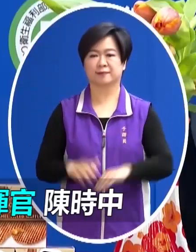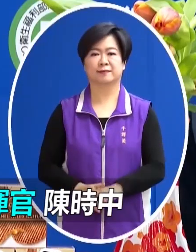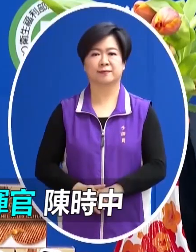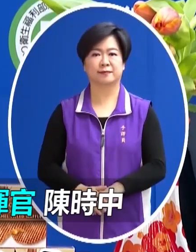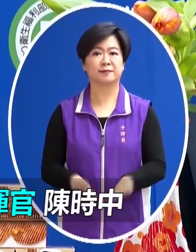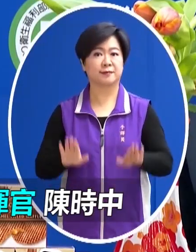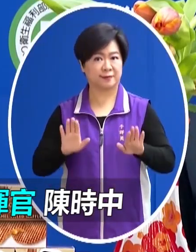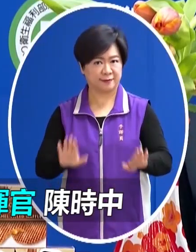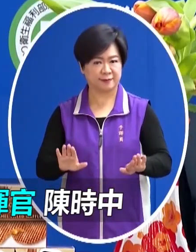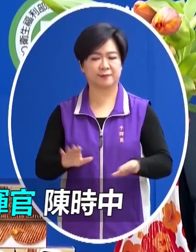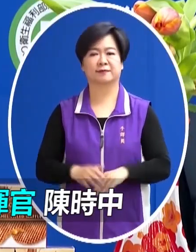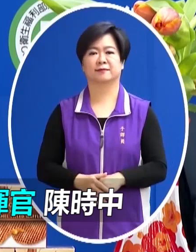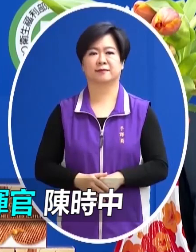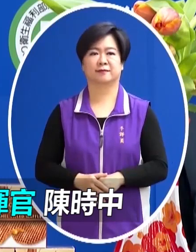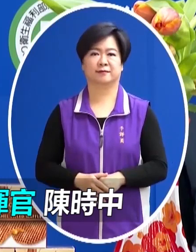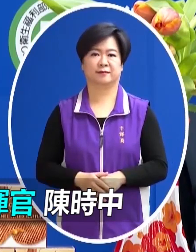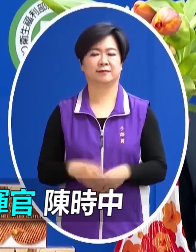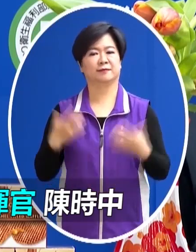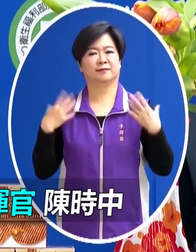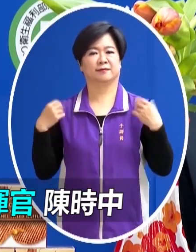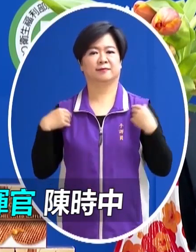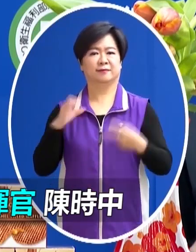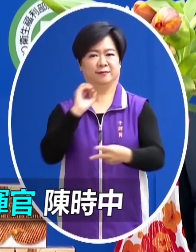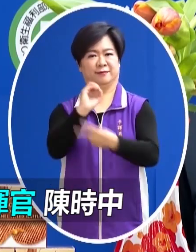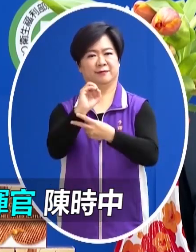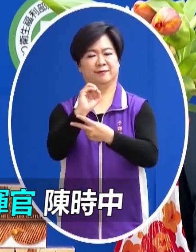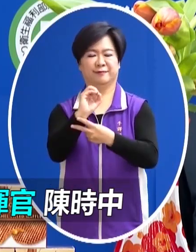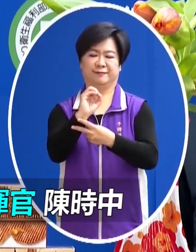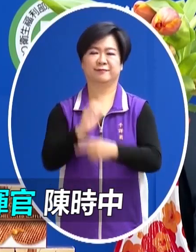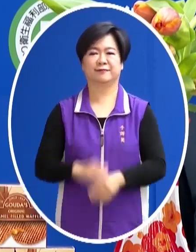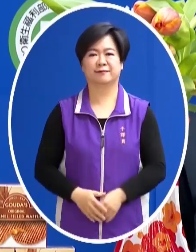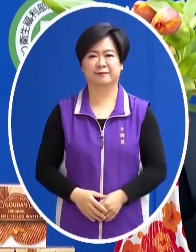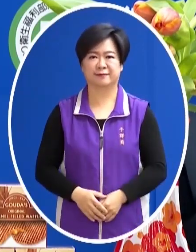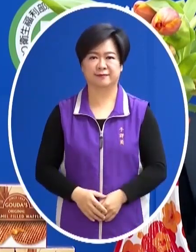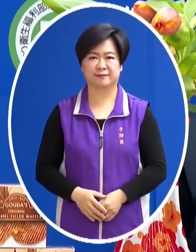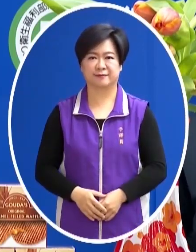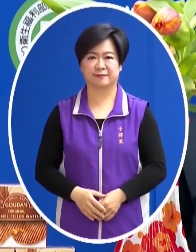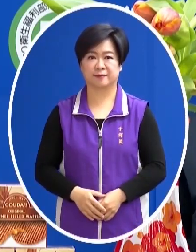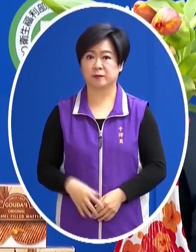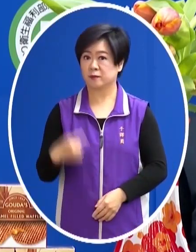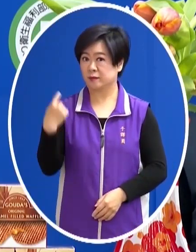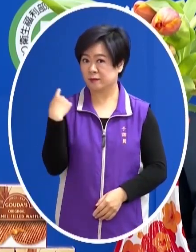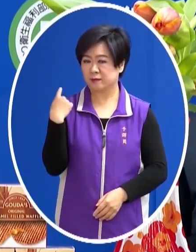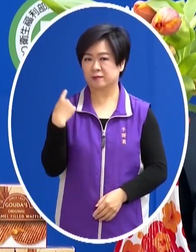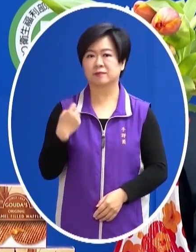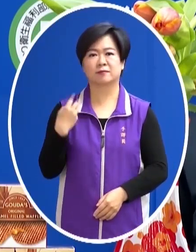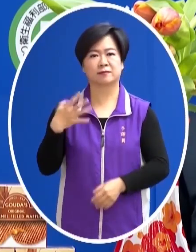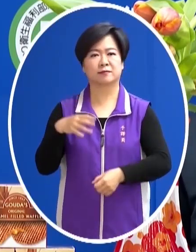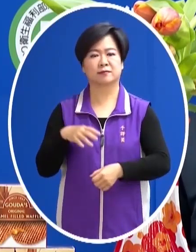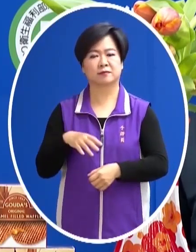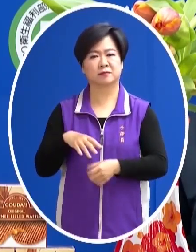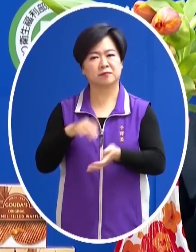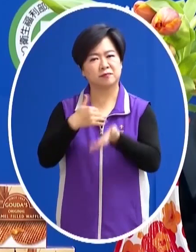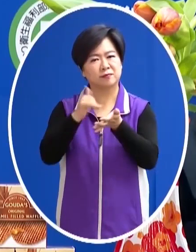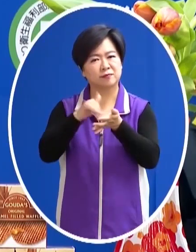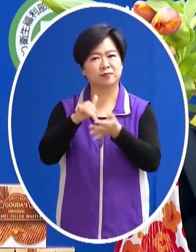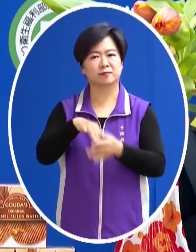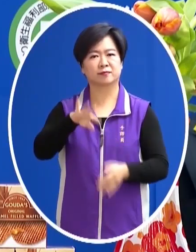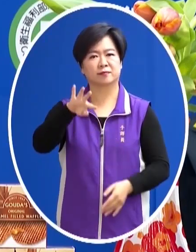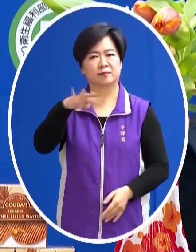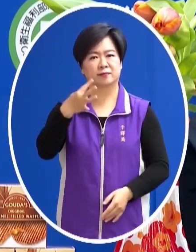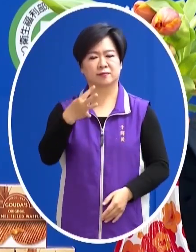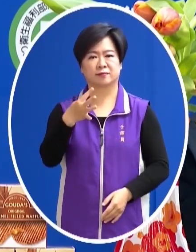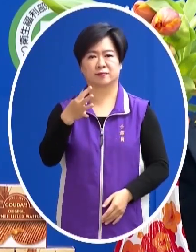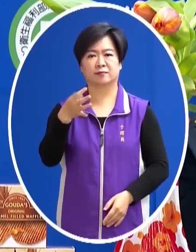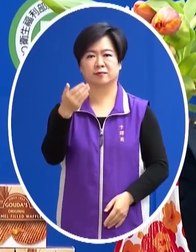今天我们仍然没有新增的个案哈、哦。那昨天我们新增的498例的哈、哦、新